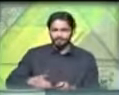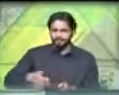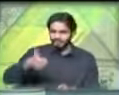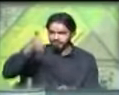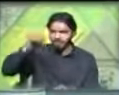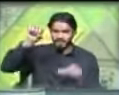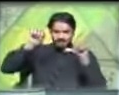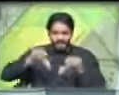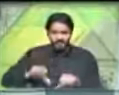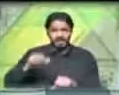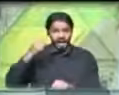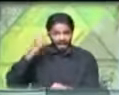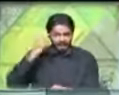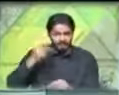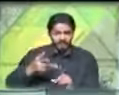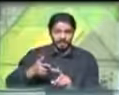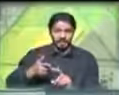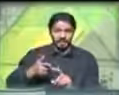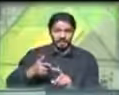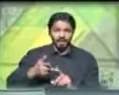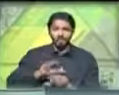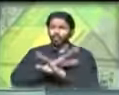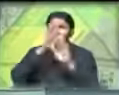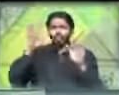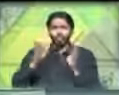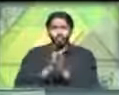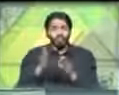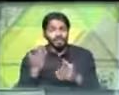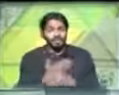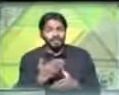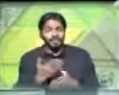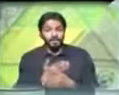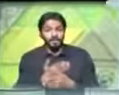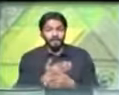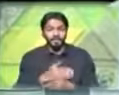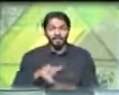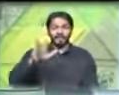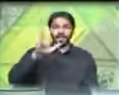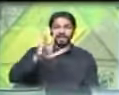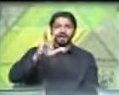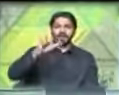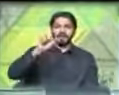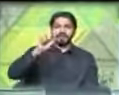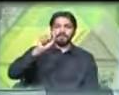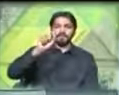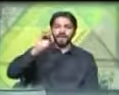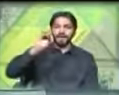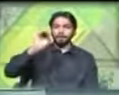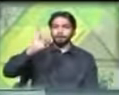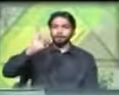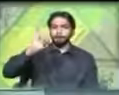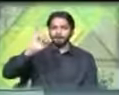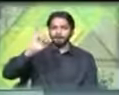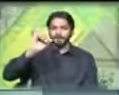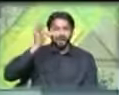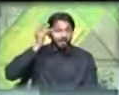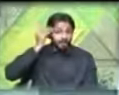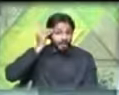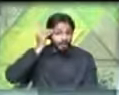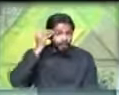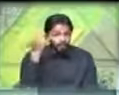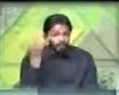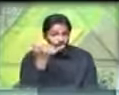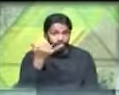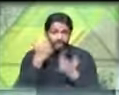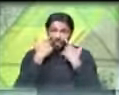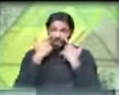والباطل والهدى والضلال والغي والرشاد. ويمده، أي هذا النور، حسن القصد وتحري